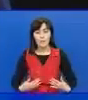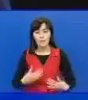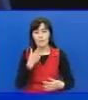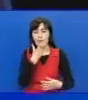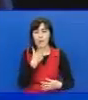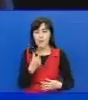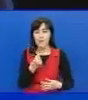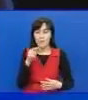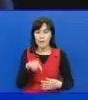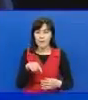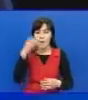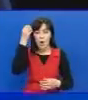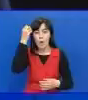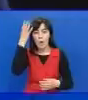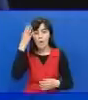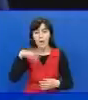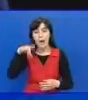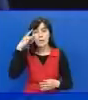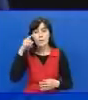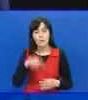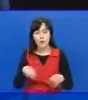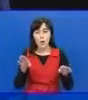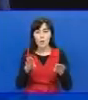Тіпай-тіпай дегізет, қазақ болса осындай болсын деп